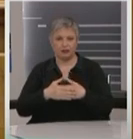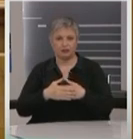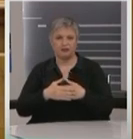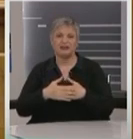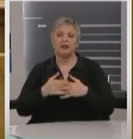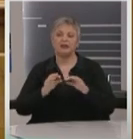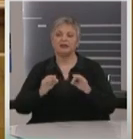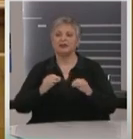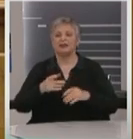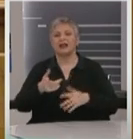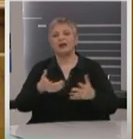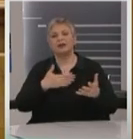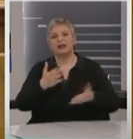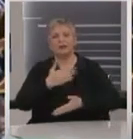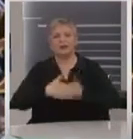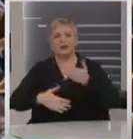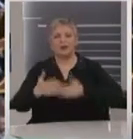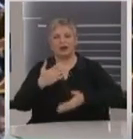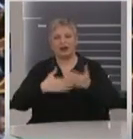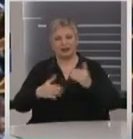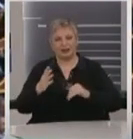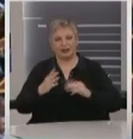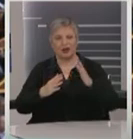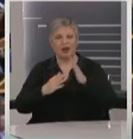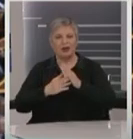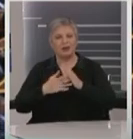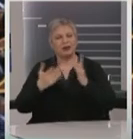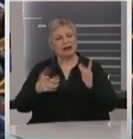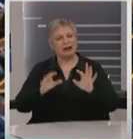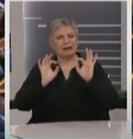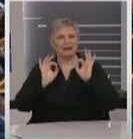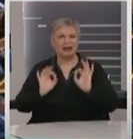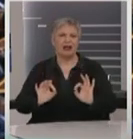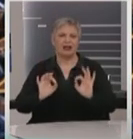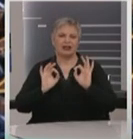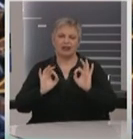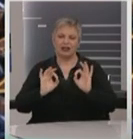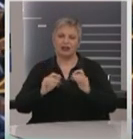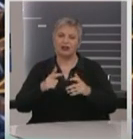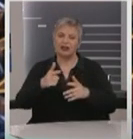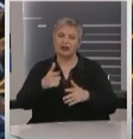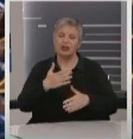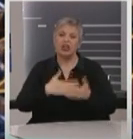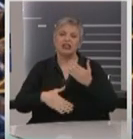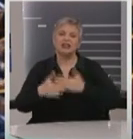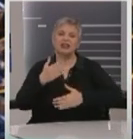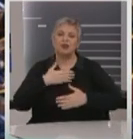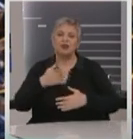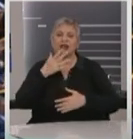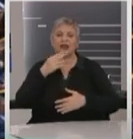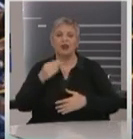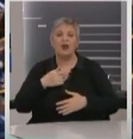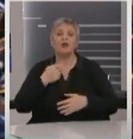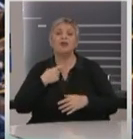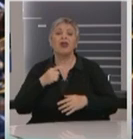Σας κούρασα, ε? Όχι, εντάξει. Εντάξει, εντάξει. Σας κούρασα γιατί δεν σας αρέσουν κιόλας αυτά που ακούτε. Γι'